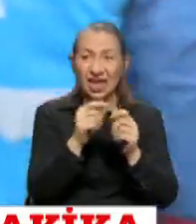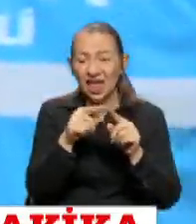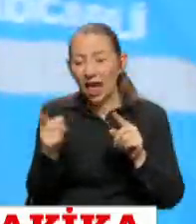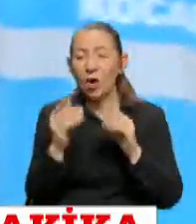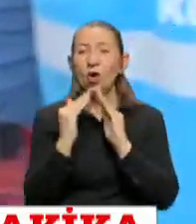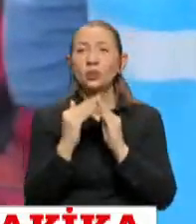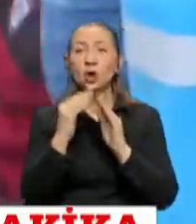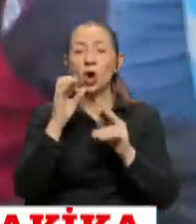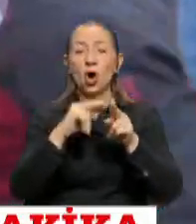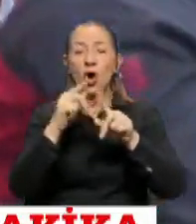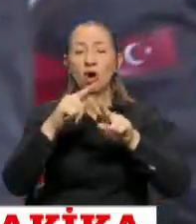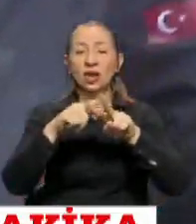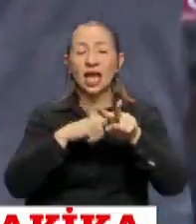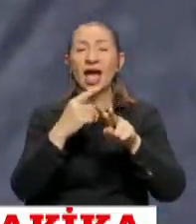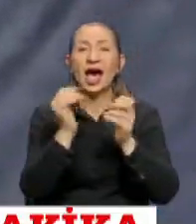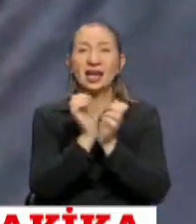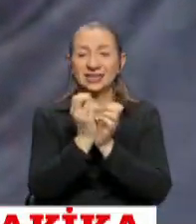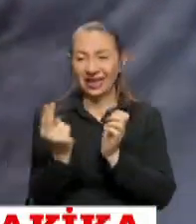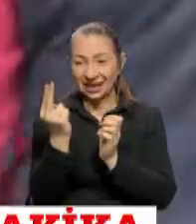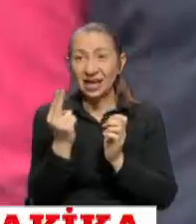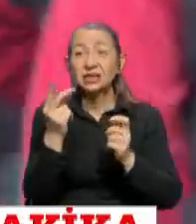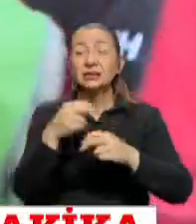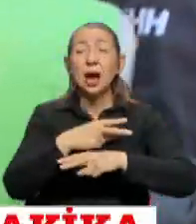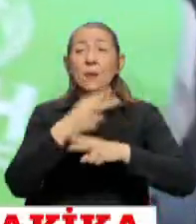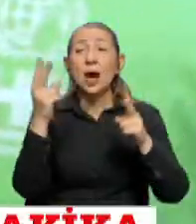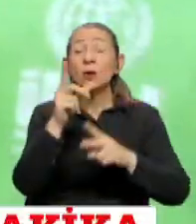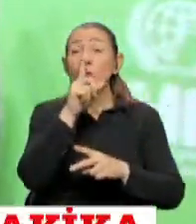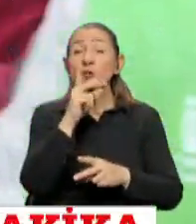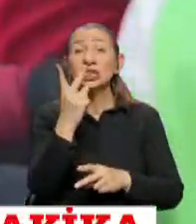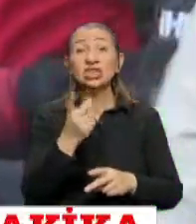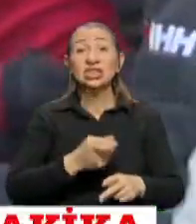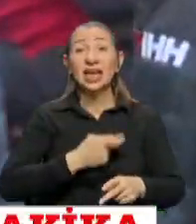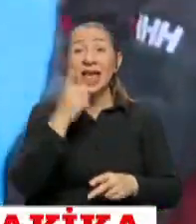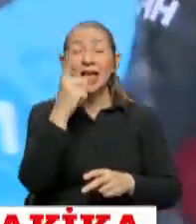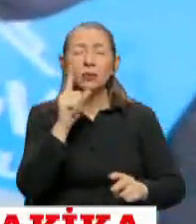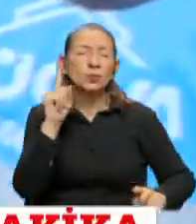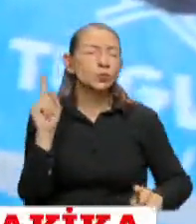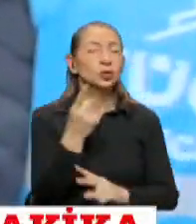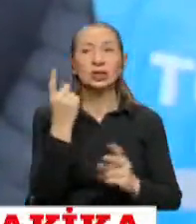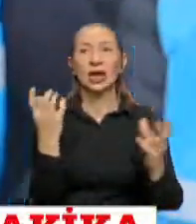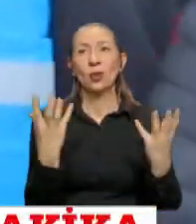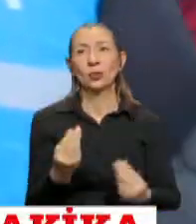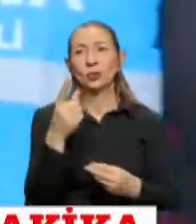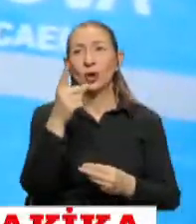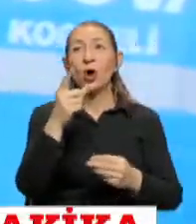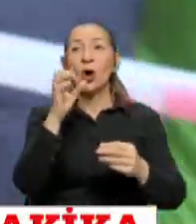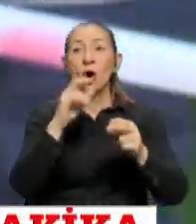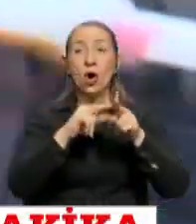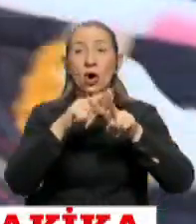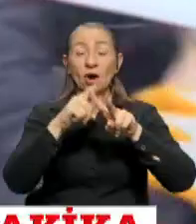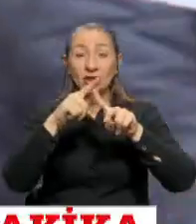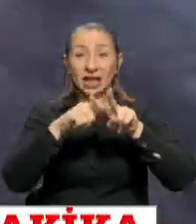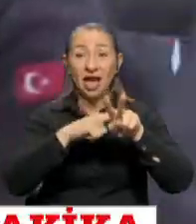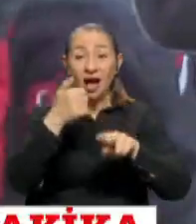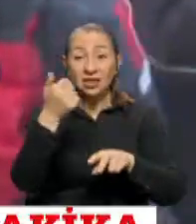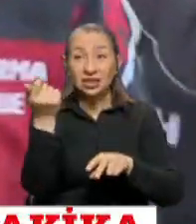Oktay ailesiydi. Sabaha kadar süren çalışmalardan sonra 102. saatte ilk mucize gerçekleşti. Oktay ailesinin